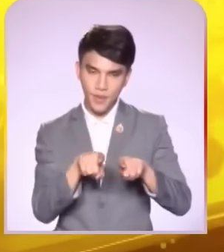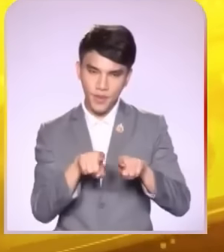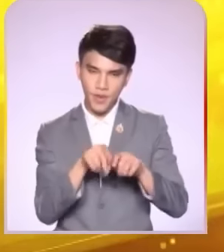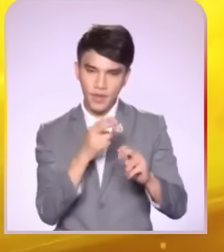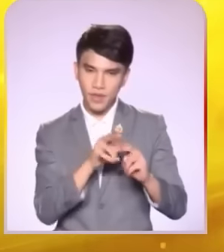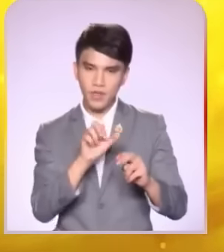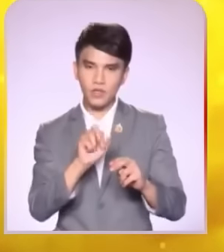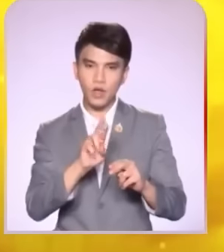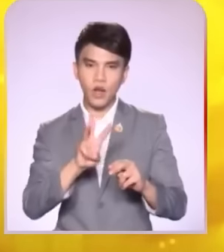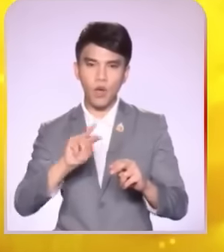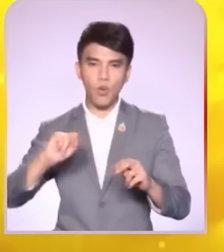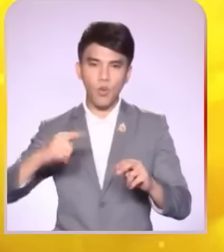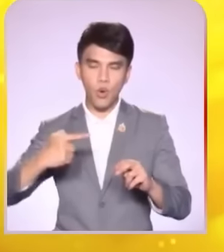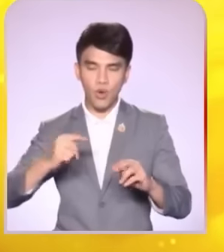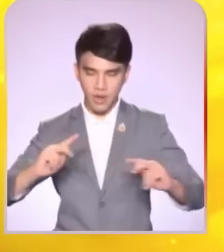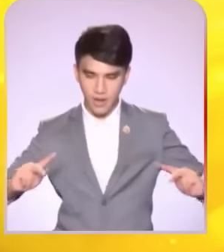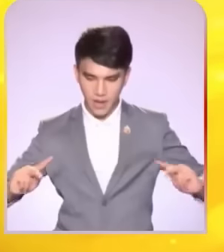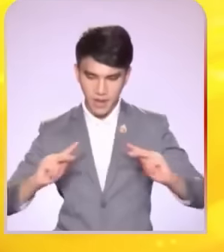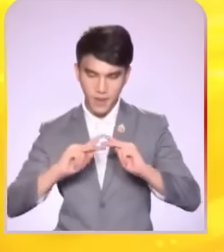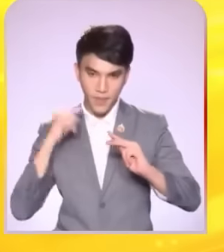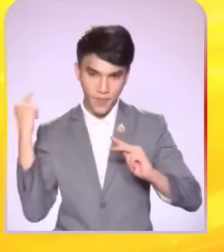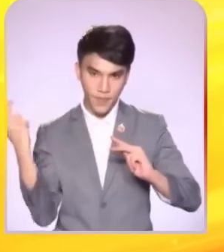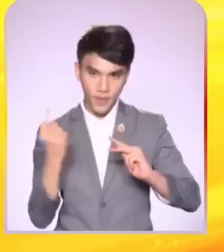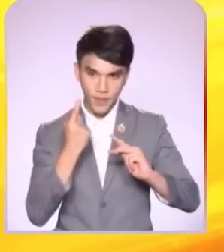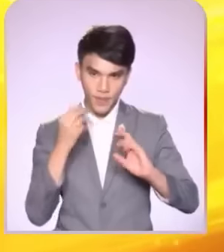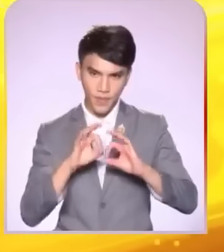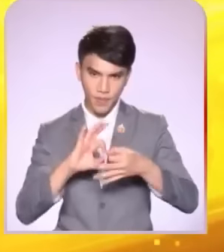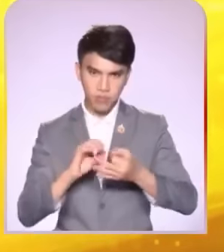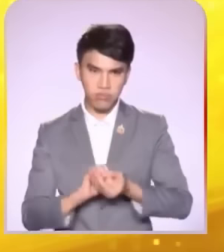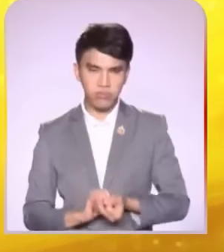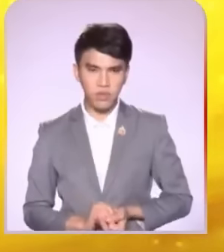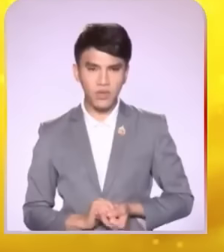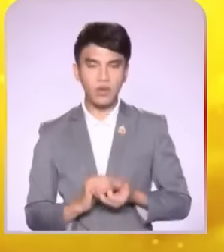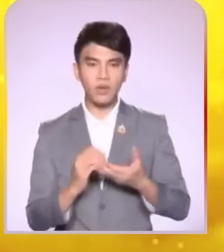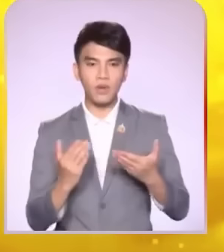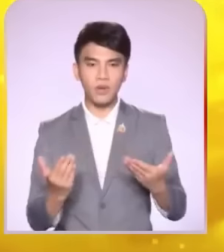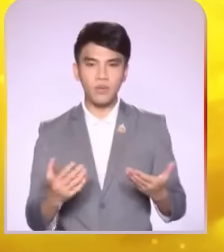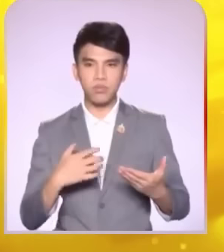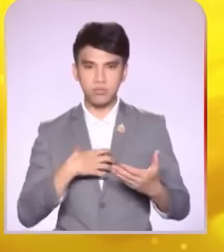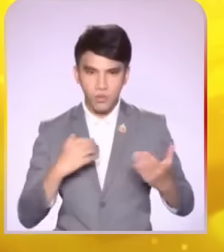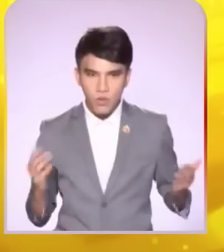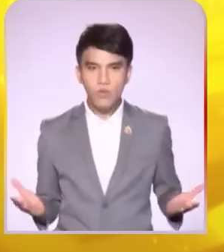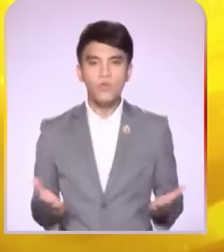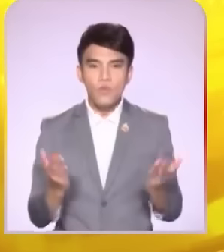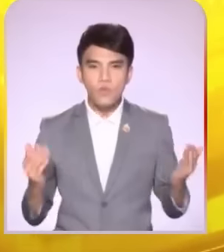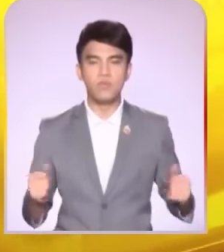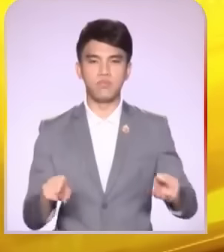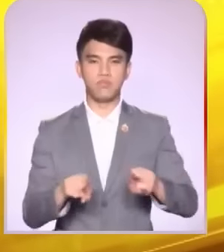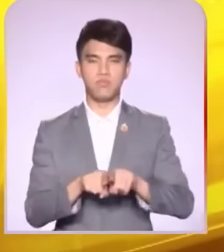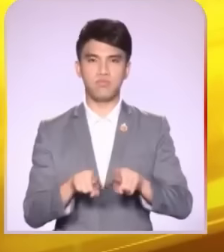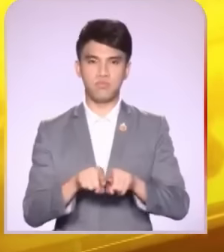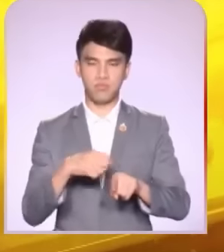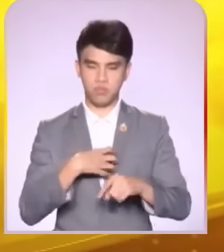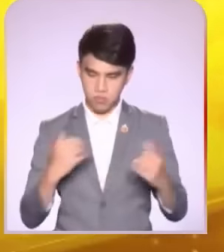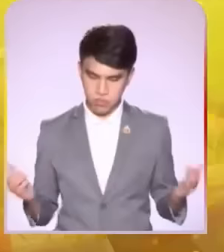สรวงศ์เทียนทองท่านรัฐมนตรีว่าการกระทรวงการท่องเที่ยวและกีฬาท่านบอกว่า ต้องการผลักดันเหมือนกันต้องการผลัก